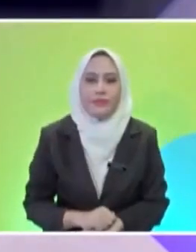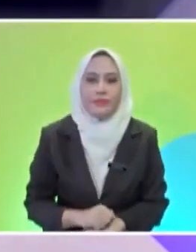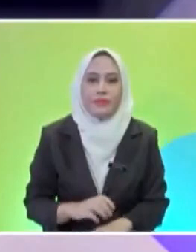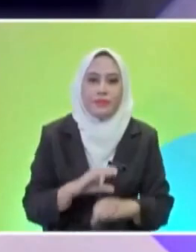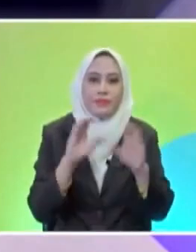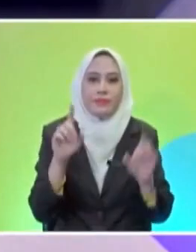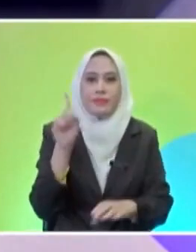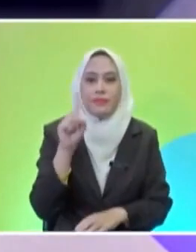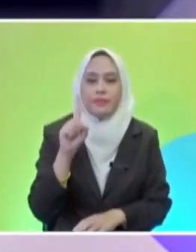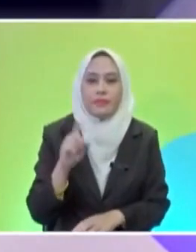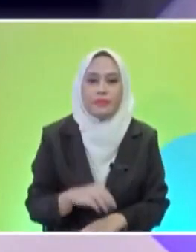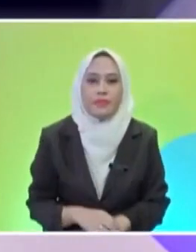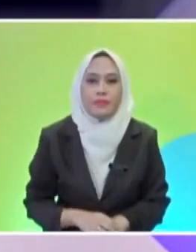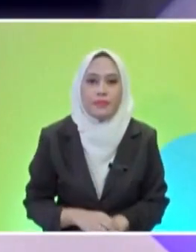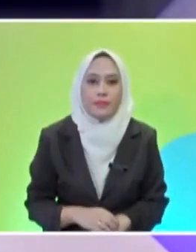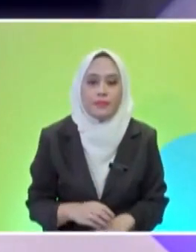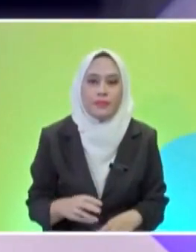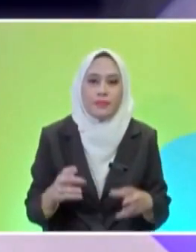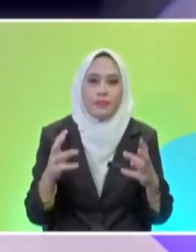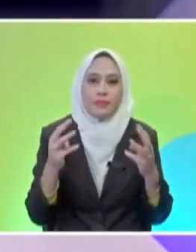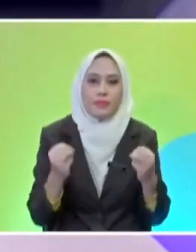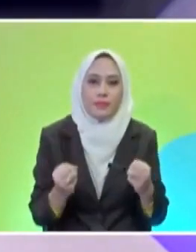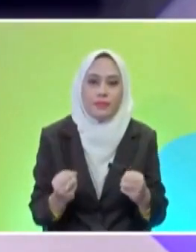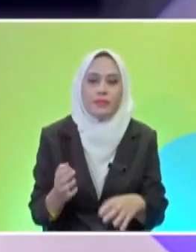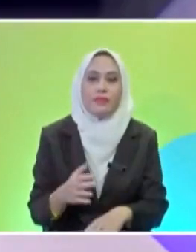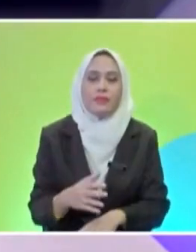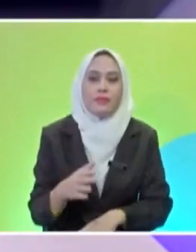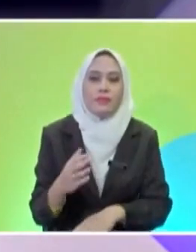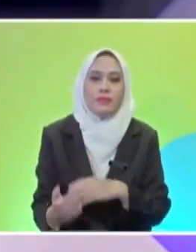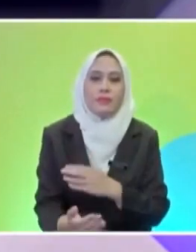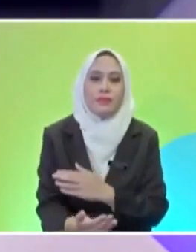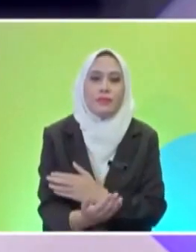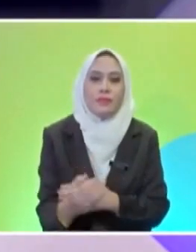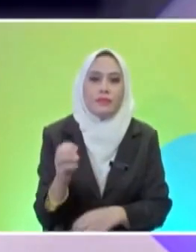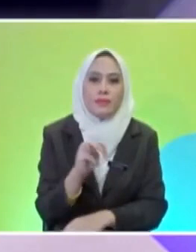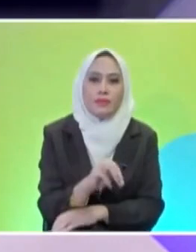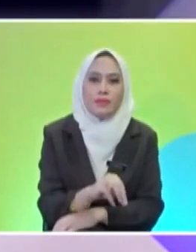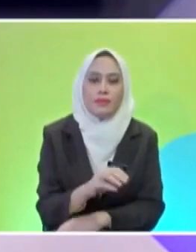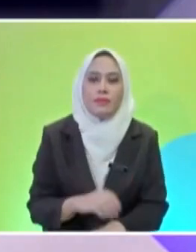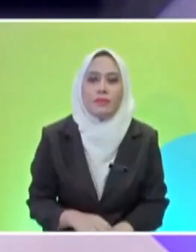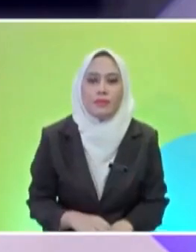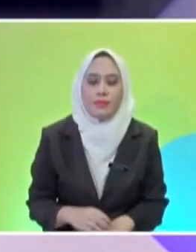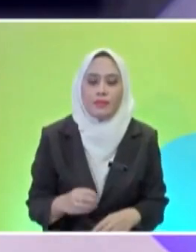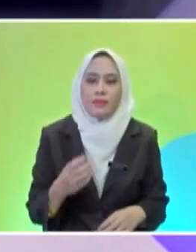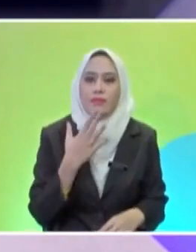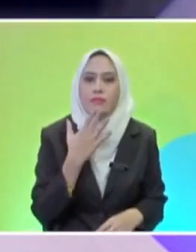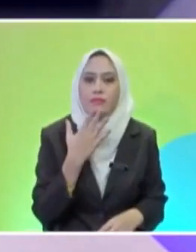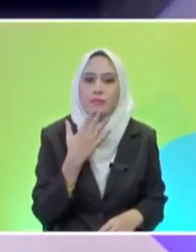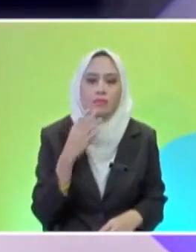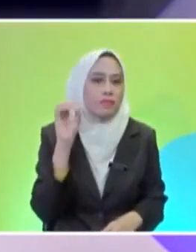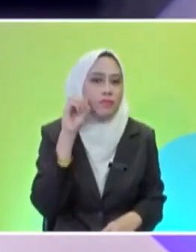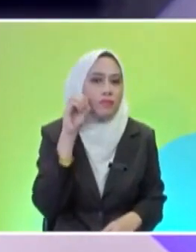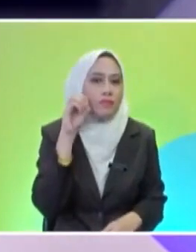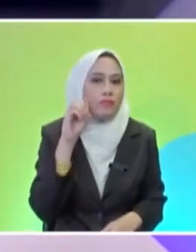mana cikgu? Waktu petang matahari dah nak terbenam. Ha, warna dah makin senja kan? Warna dah macam oren-oren